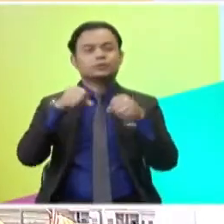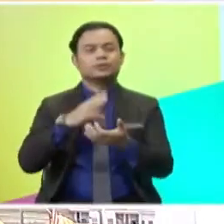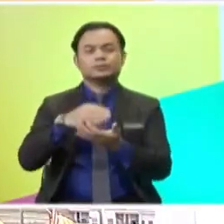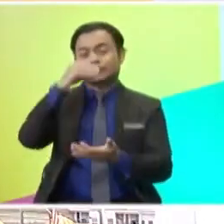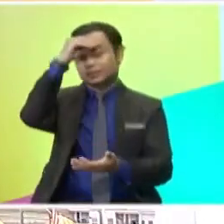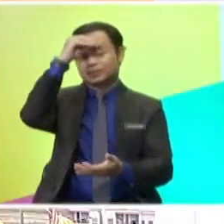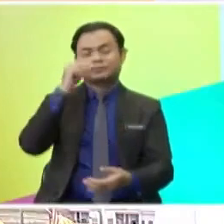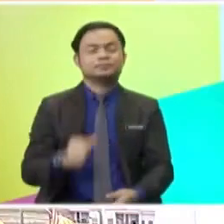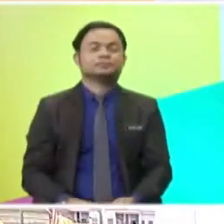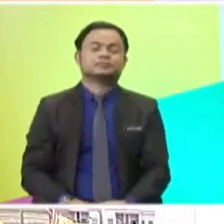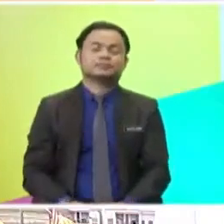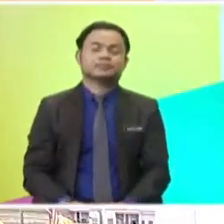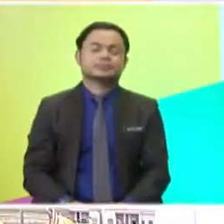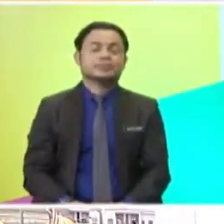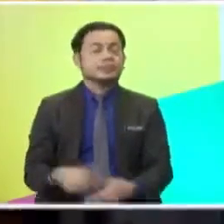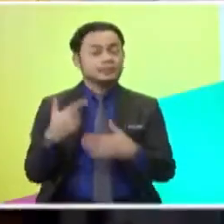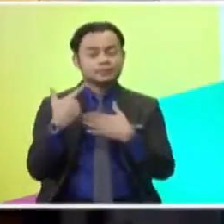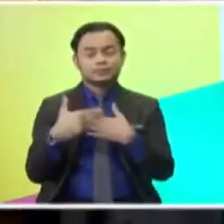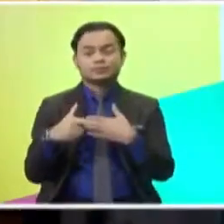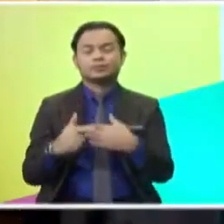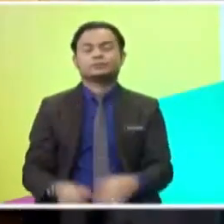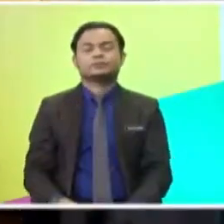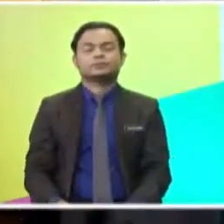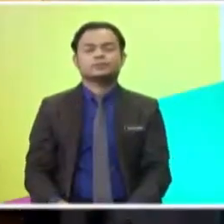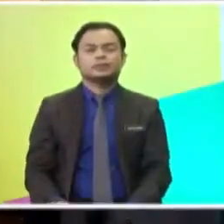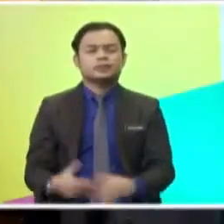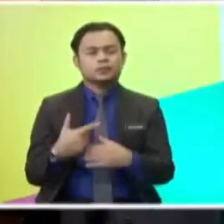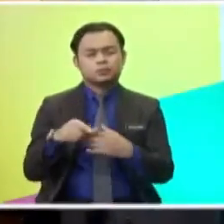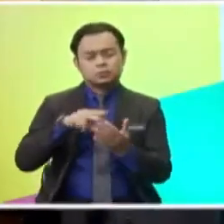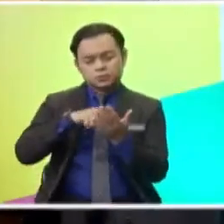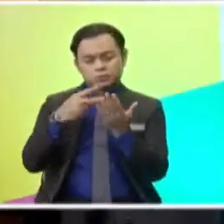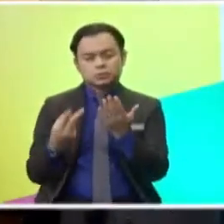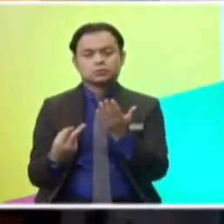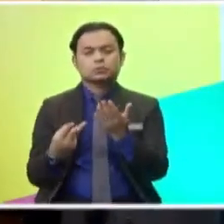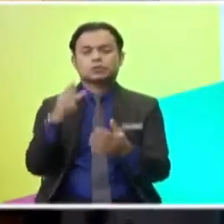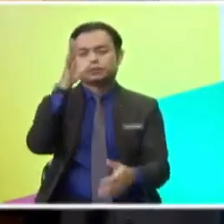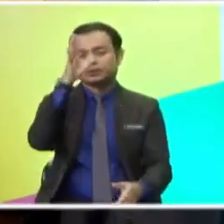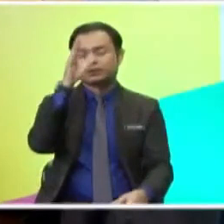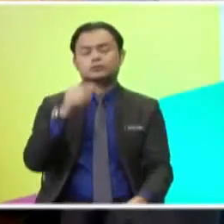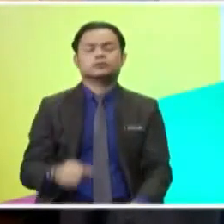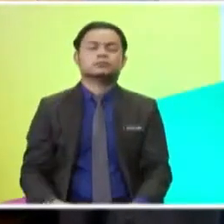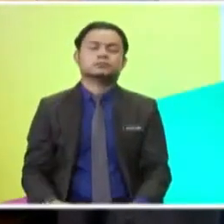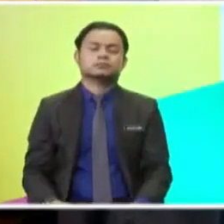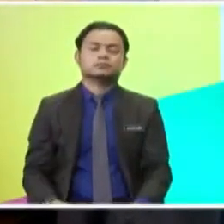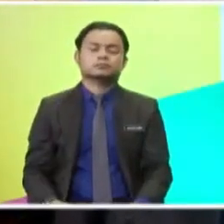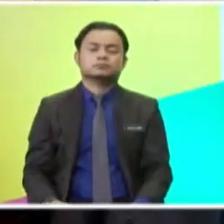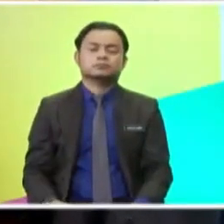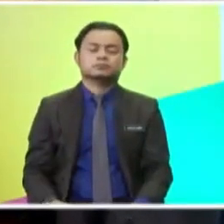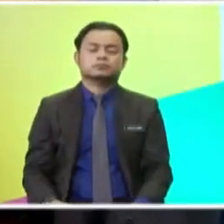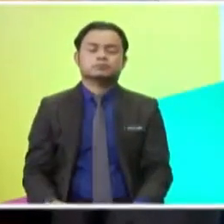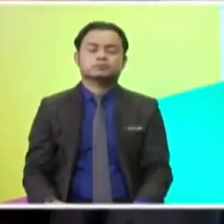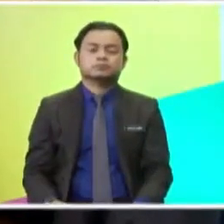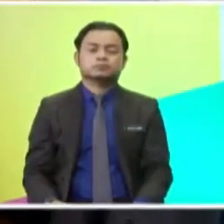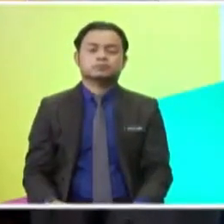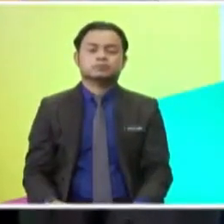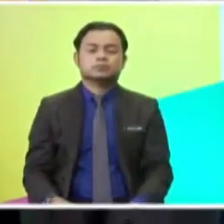Baik. Kemudian setelah kejatuhan Melaka tangan Portugis, ni sedih sikitlah. Okey. Tetapi